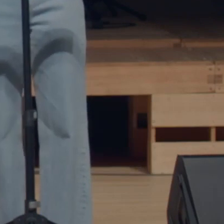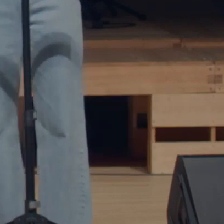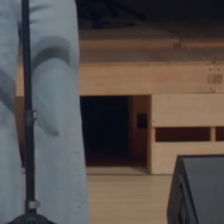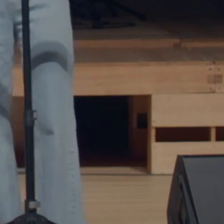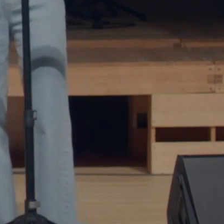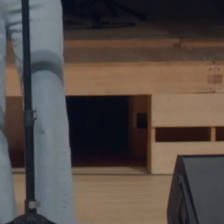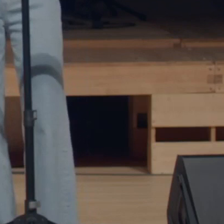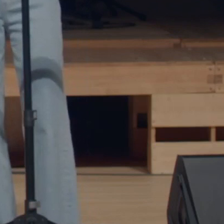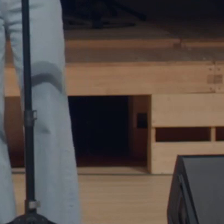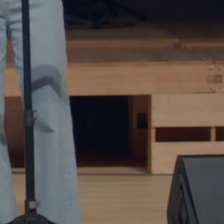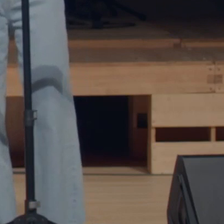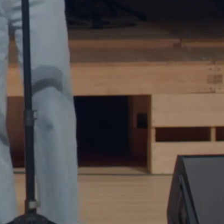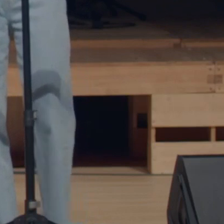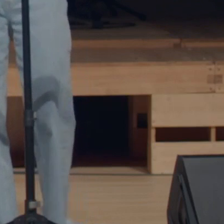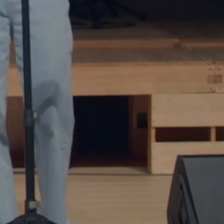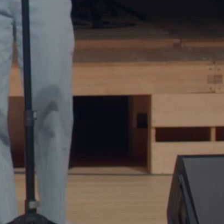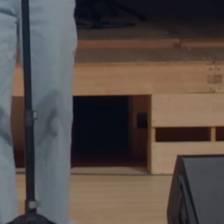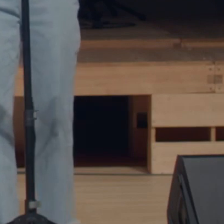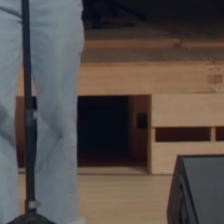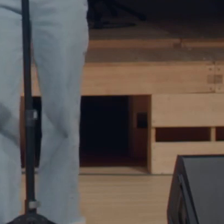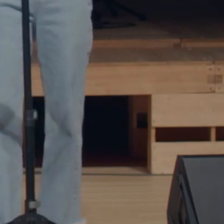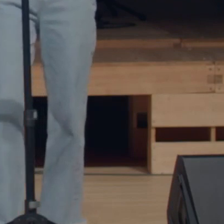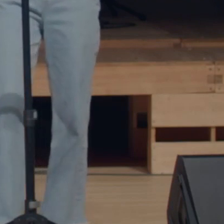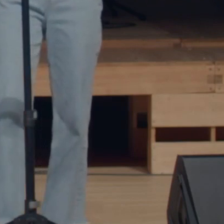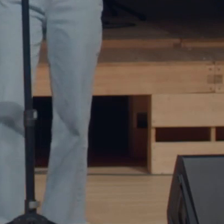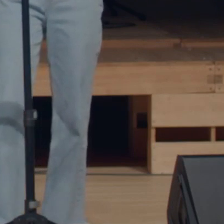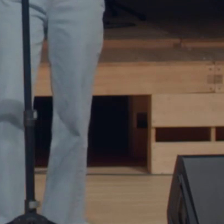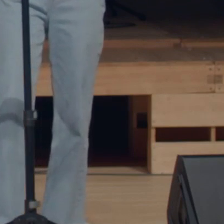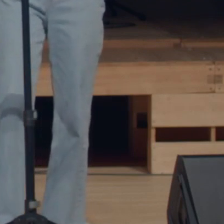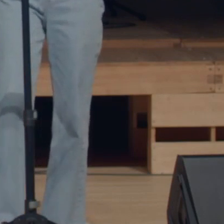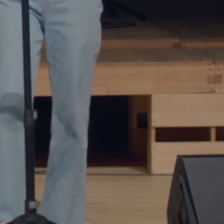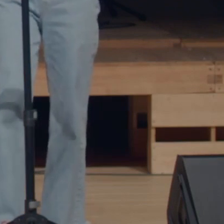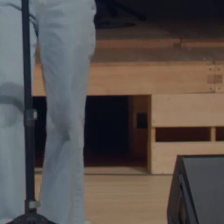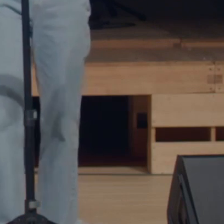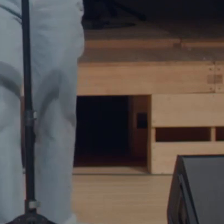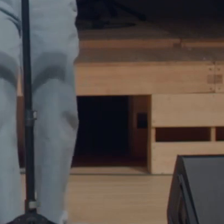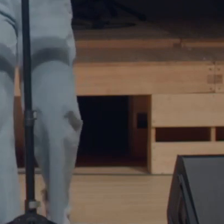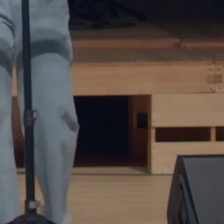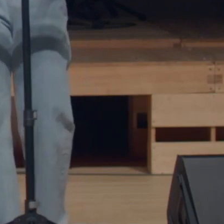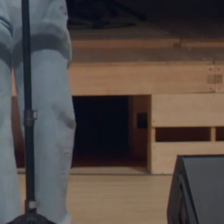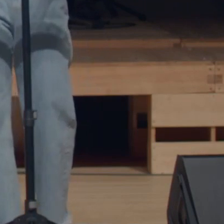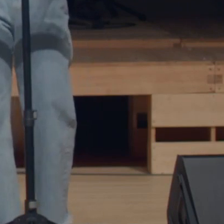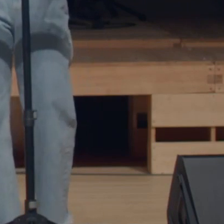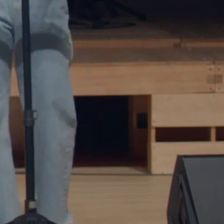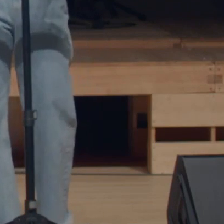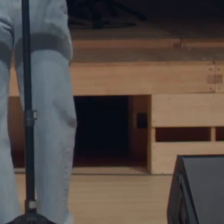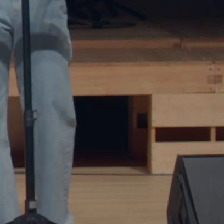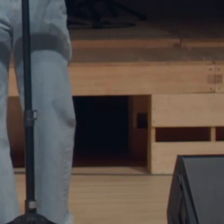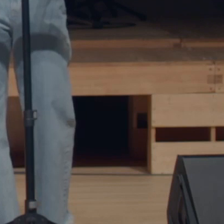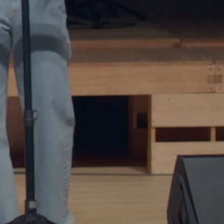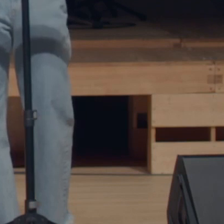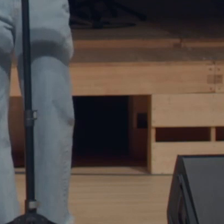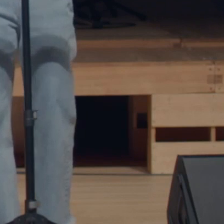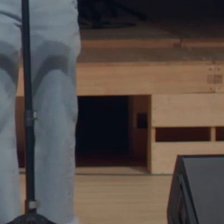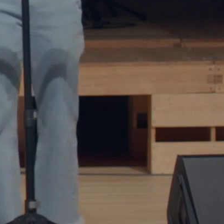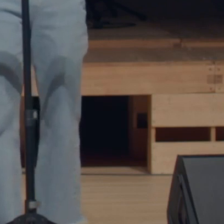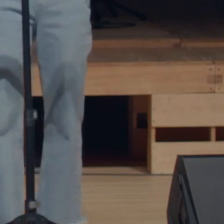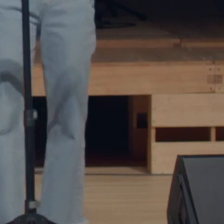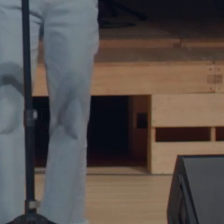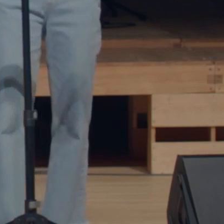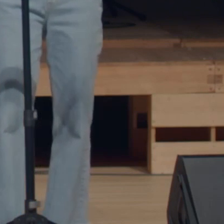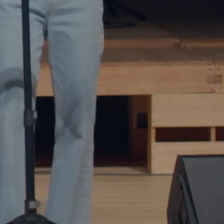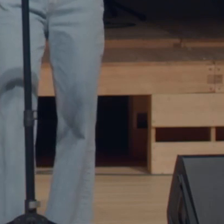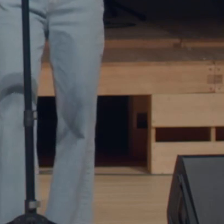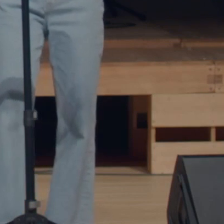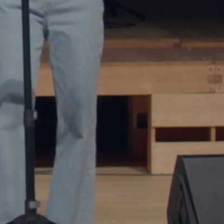also download our message note from the QR code on the screen. So please utilize that. 今日最初のポイントは人生にはも